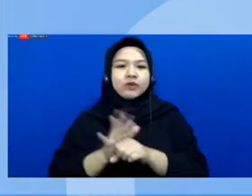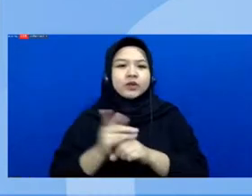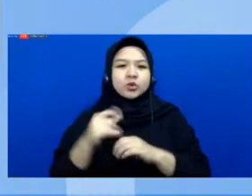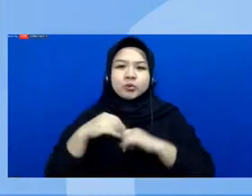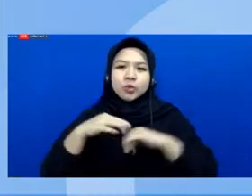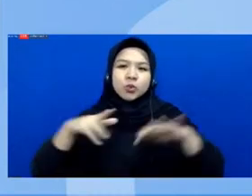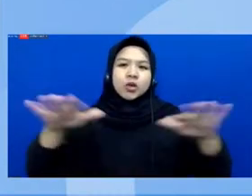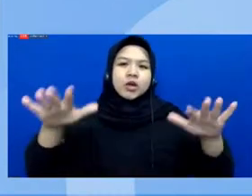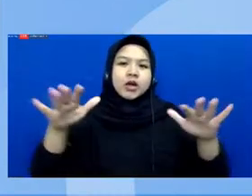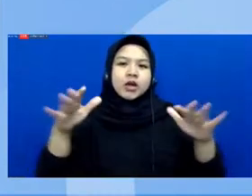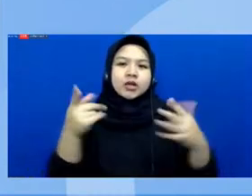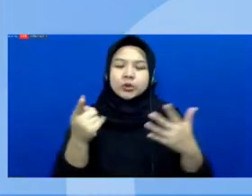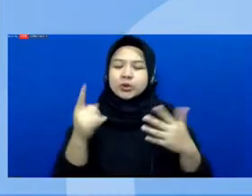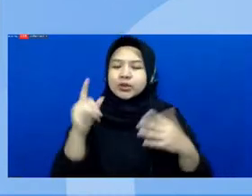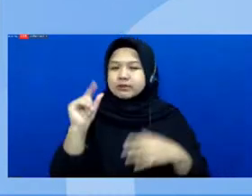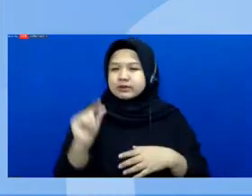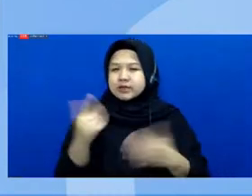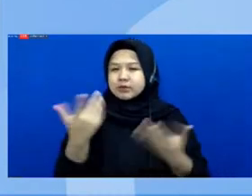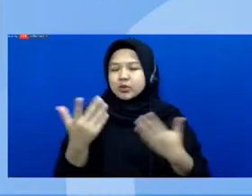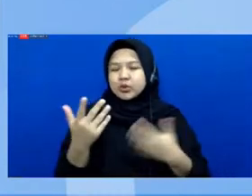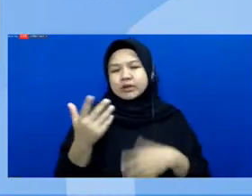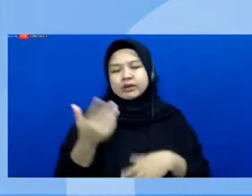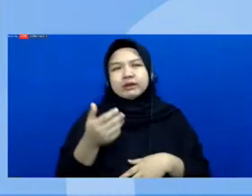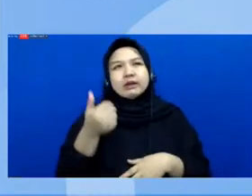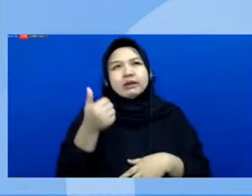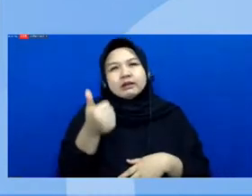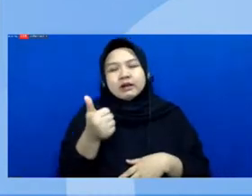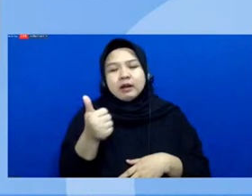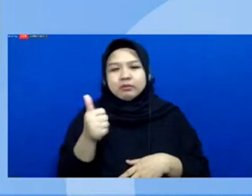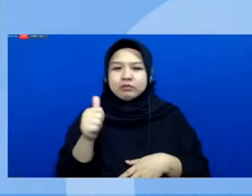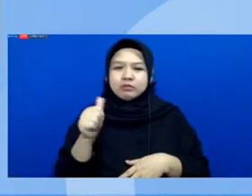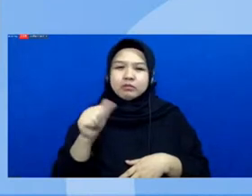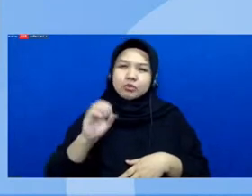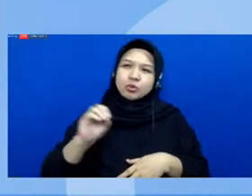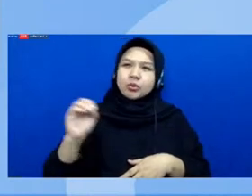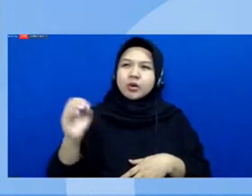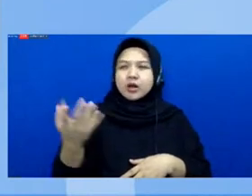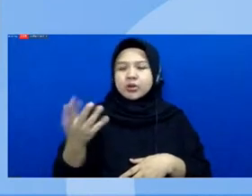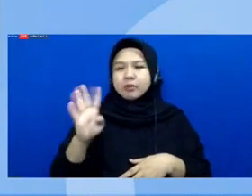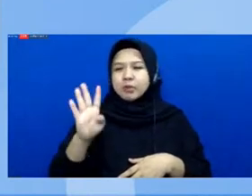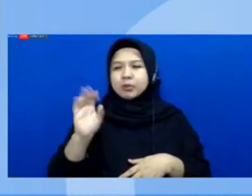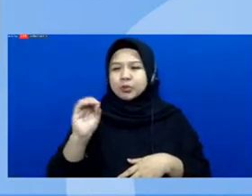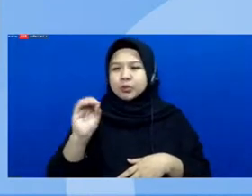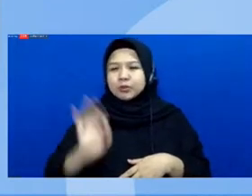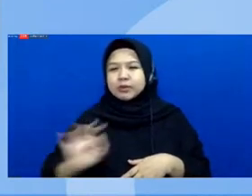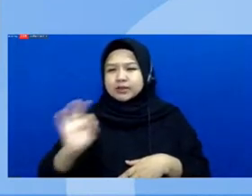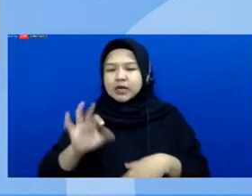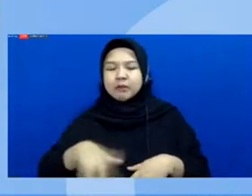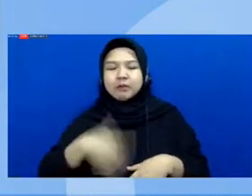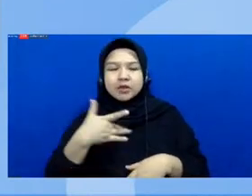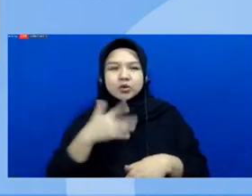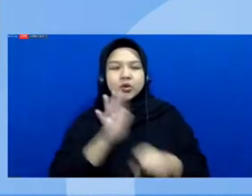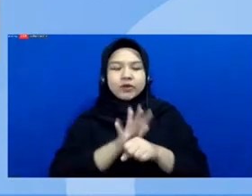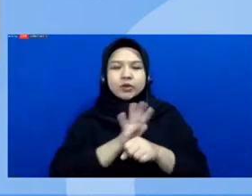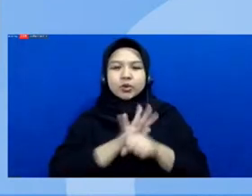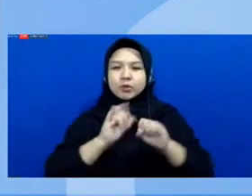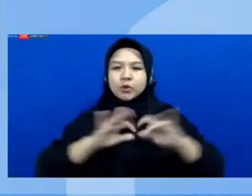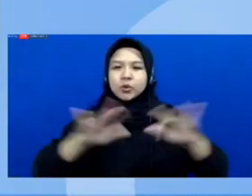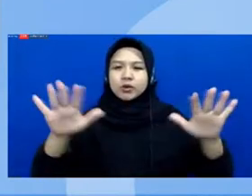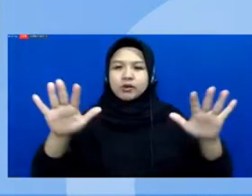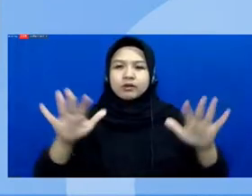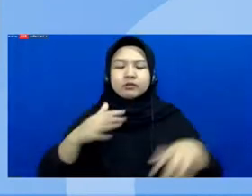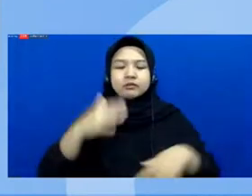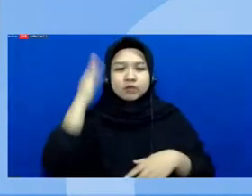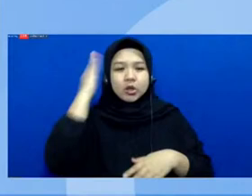itu lebih kecil lah, mungkin 60-40 dengan yang merasa COVID itu cukup menular. Cukup menular artinya, saya tahu COVID